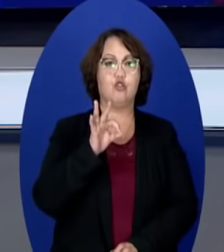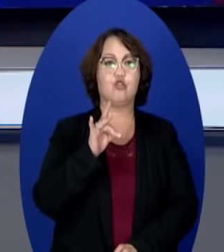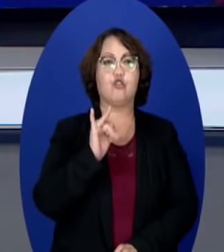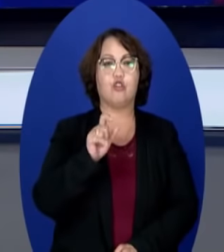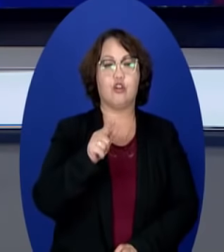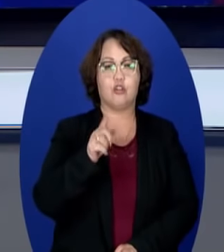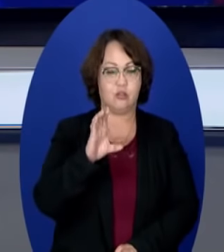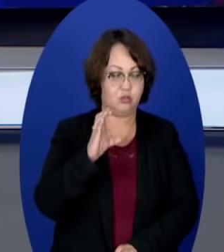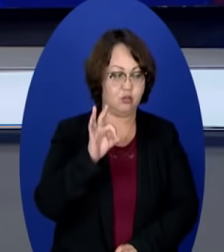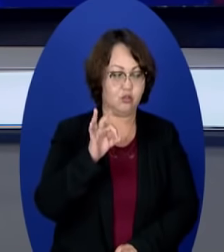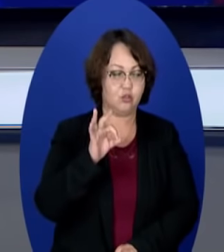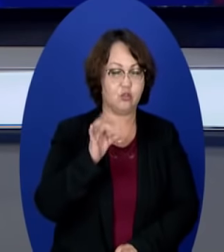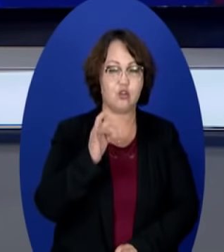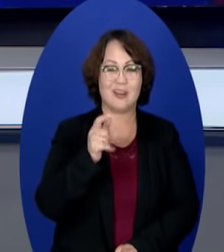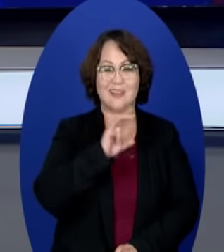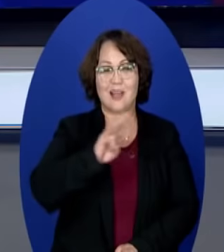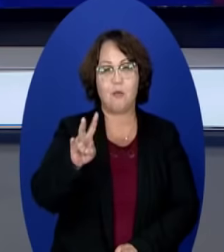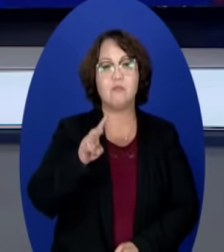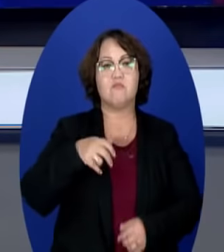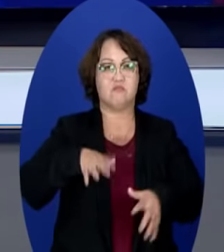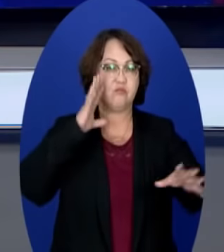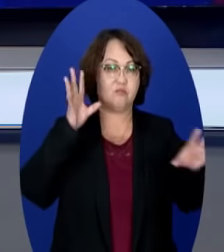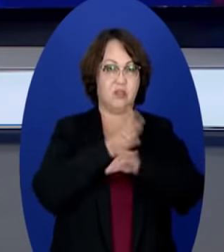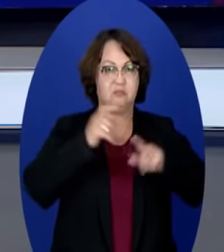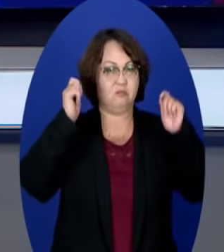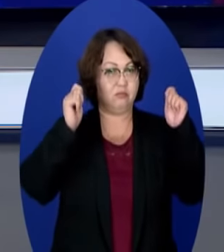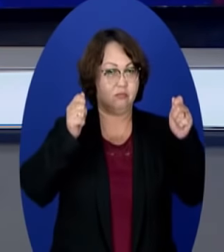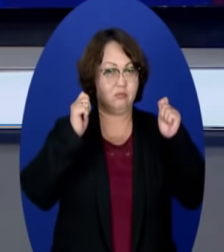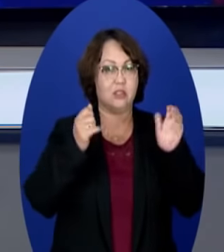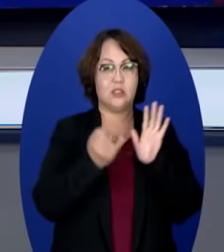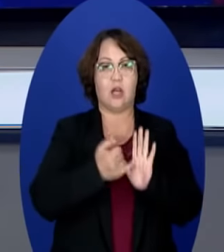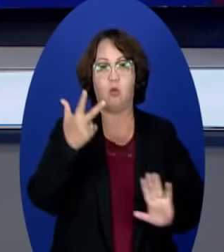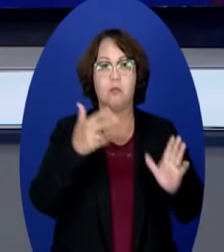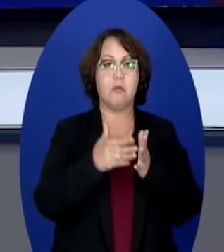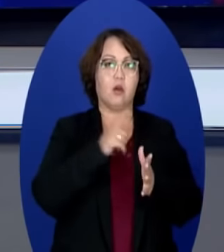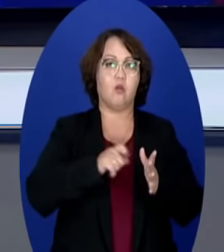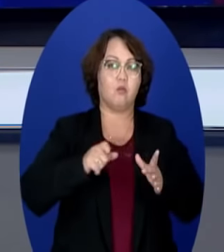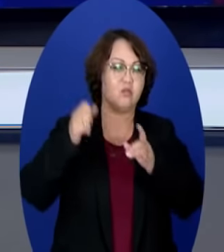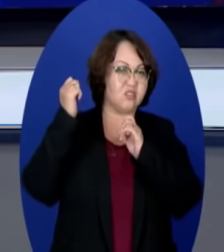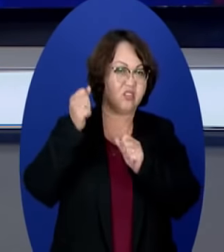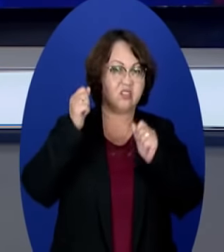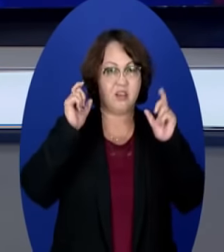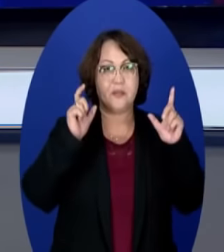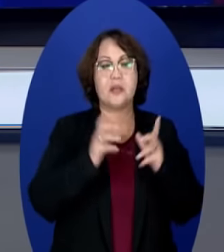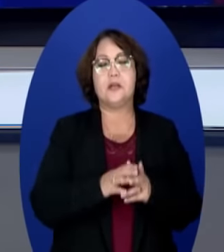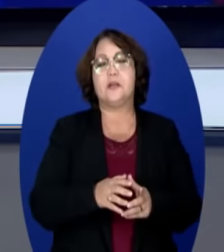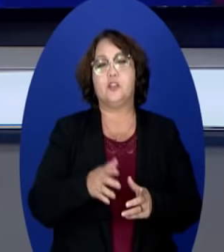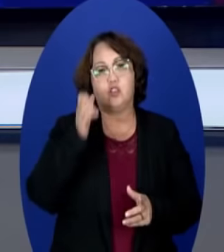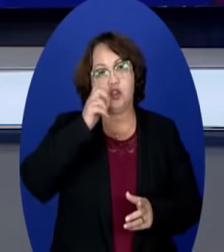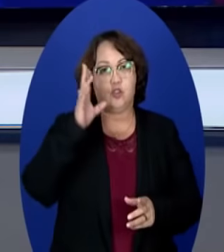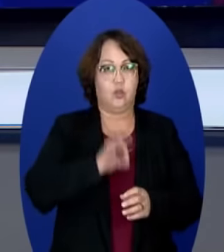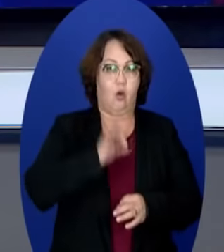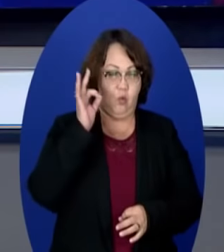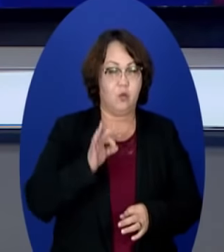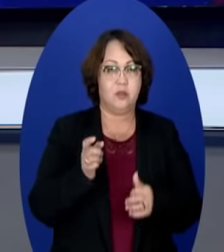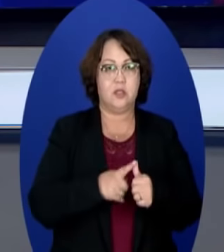боллоо. Зохион байгуулагчд нийтдээ 63 мянган хүн энэ хүч жагсаал цуглаанд оролцсон гэж мэдээлж байгаа юм. За жагсаагчид ерөнхийлөгчийн сонгуульд нэр